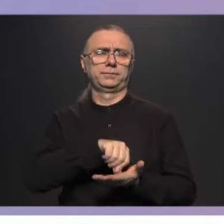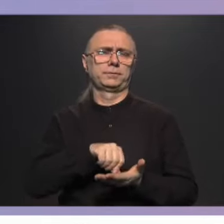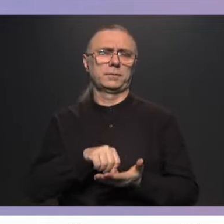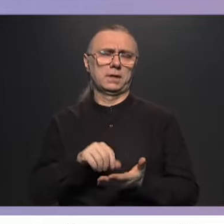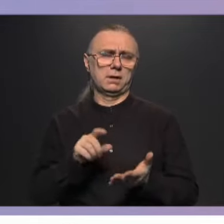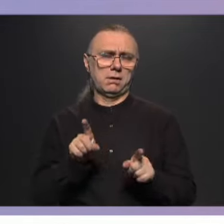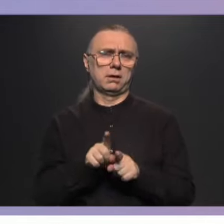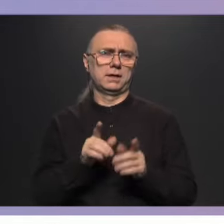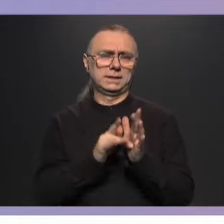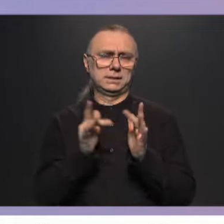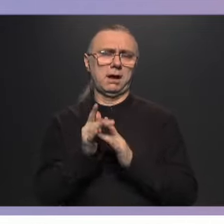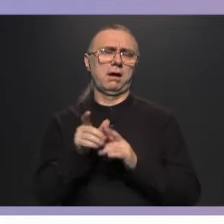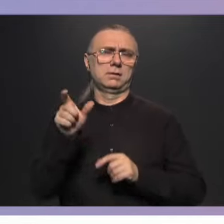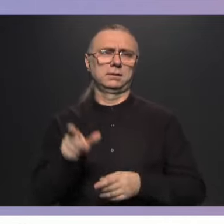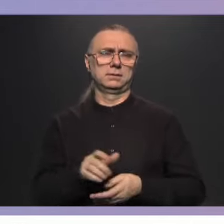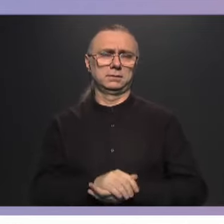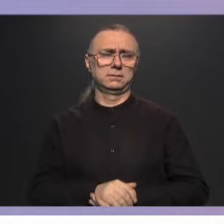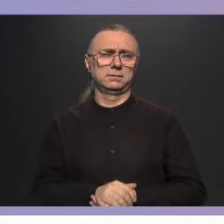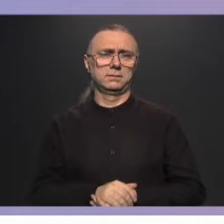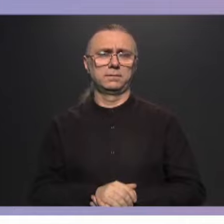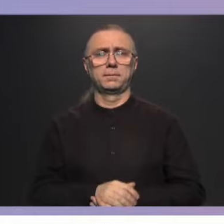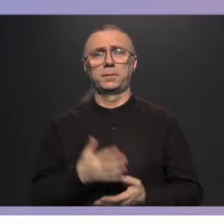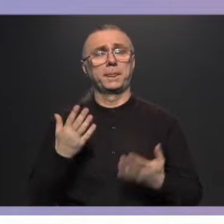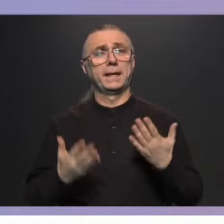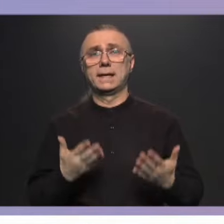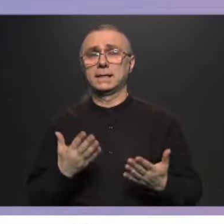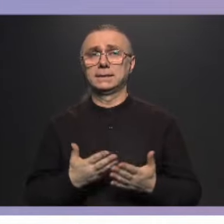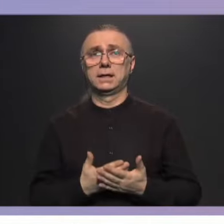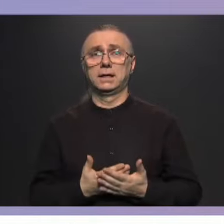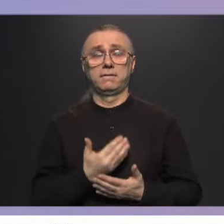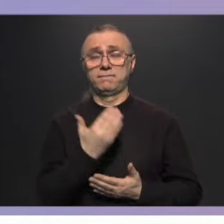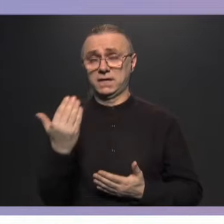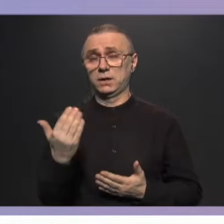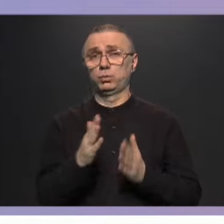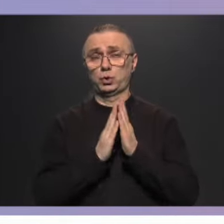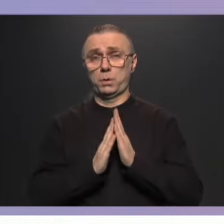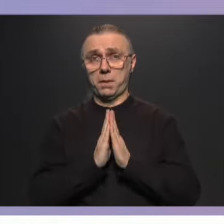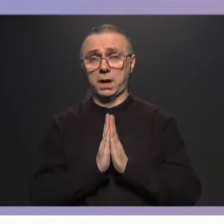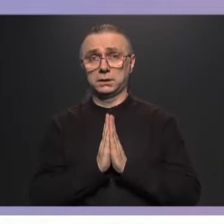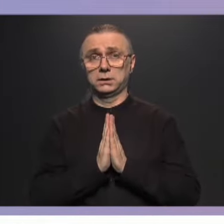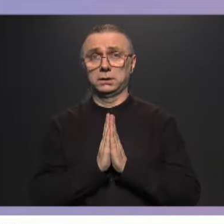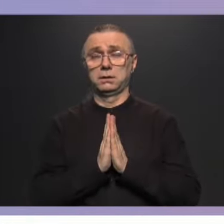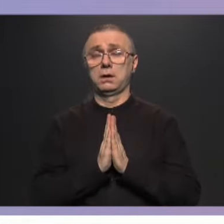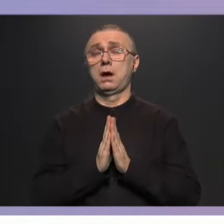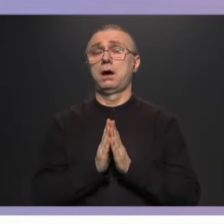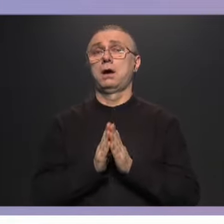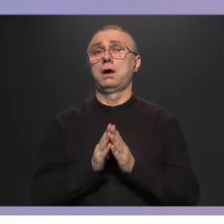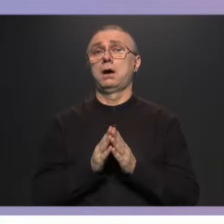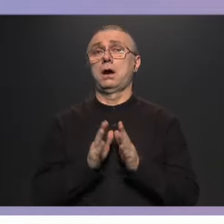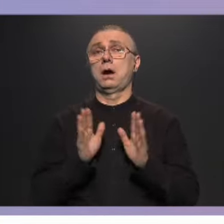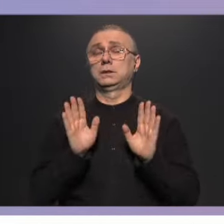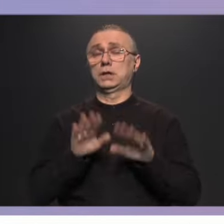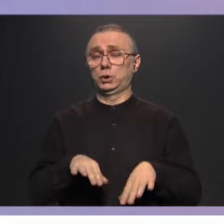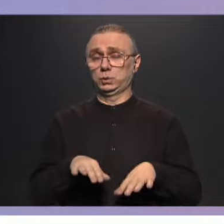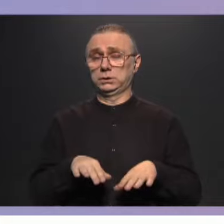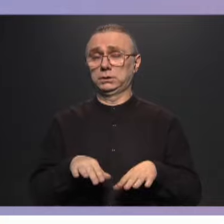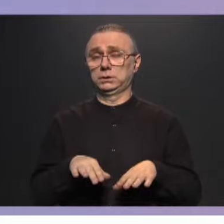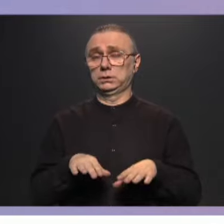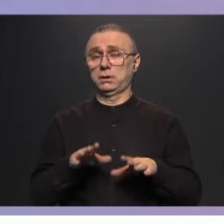христианин, православный христианин. Если вы мусульманин и остаетесь мусульманином, то мусульмане